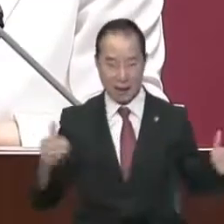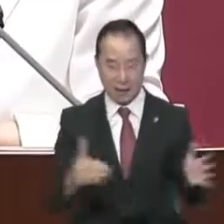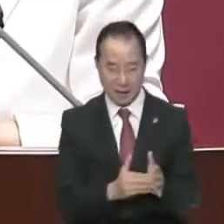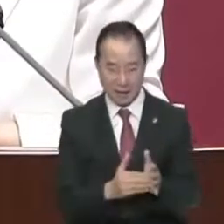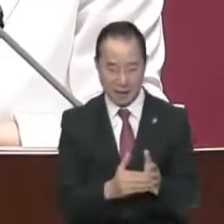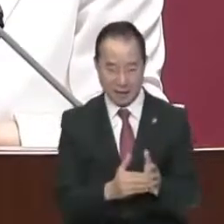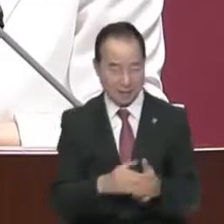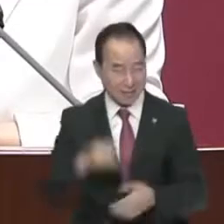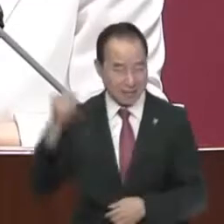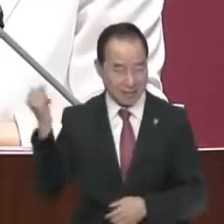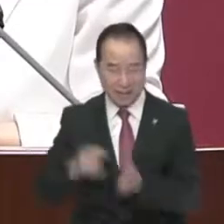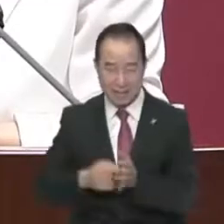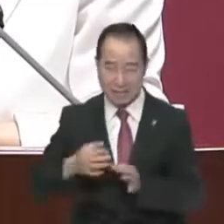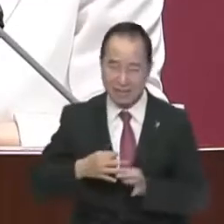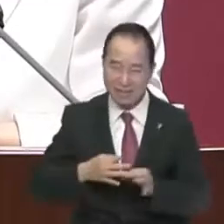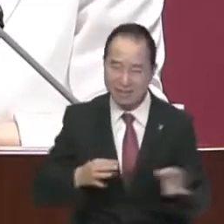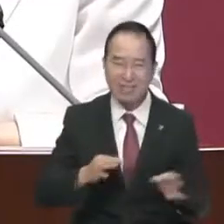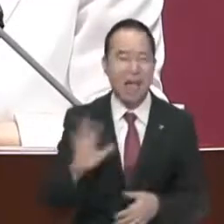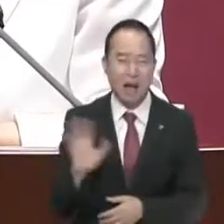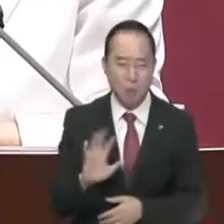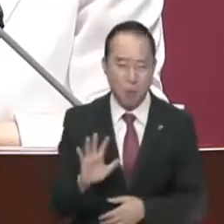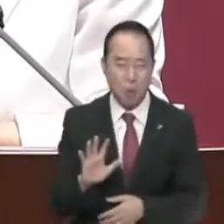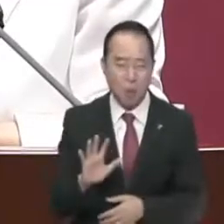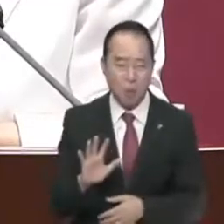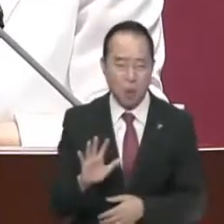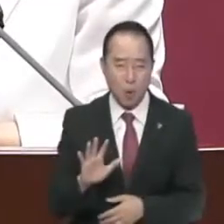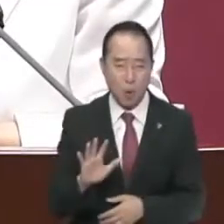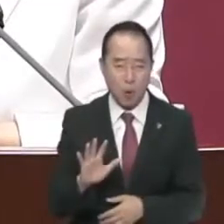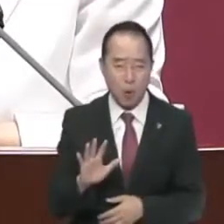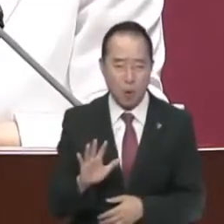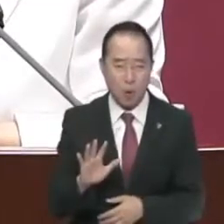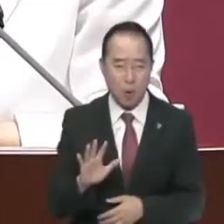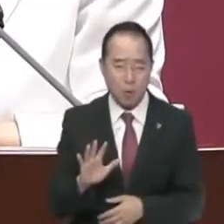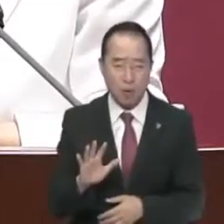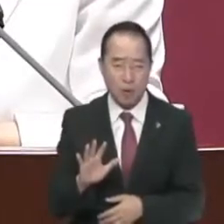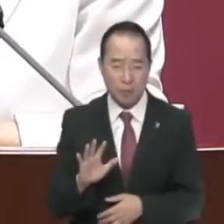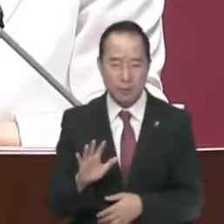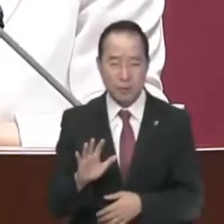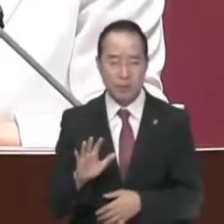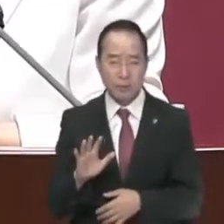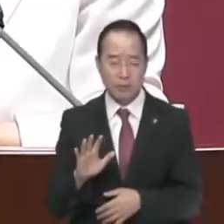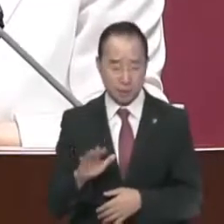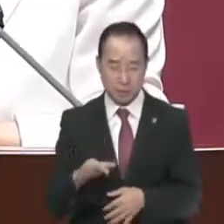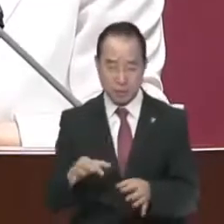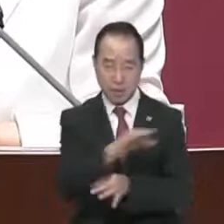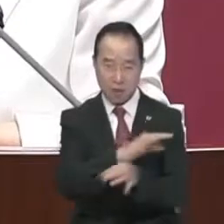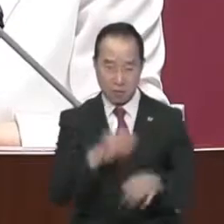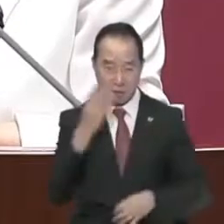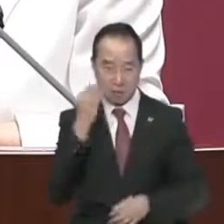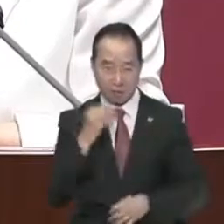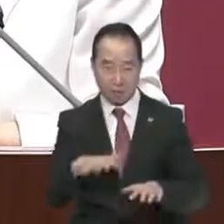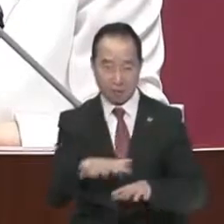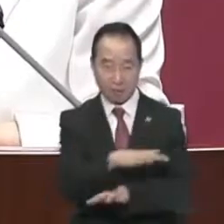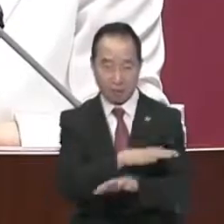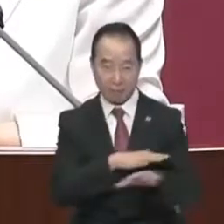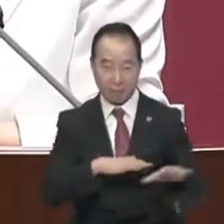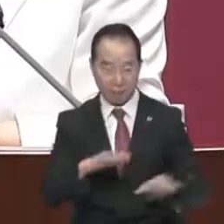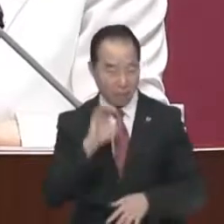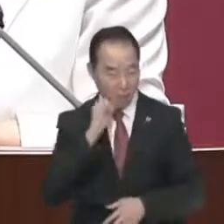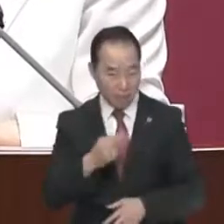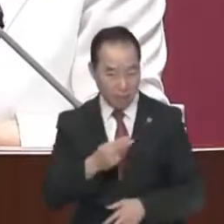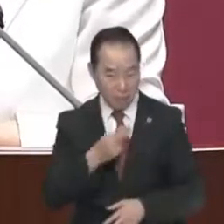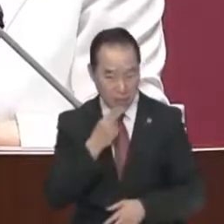다시 재난지원금을 드리지 않고 본 예산만 가지고도 경제가 돌아가고 국민들이 크게 어려움을